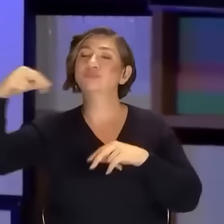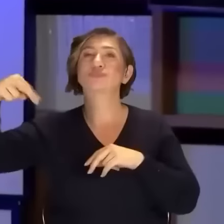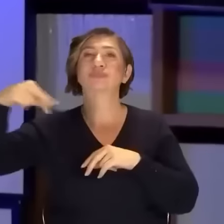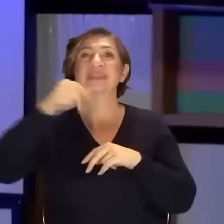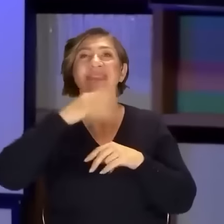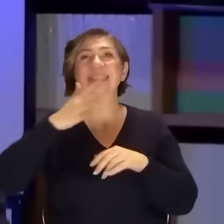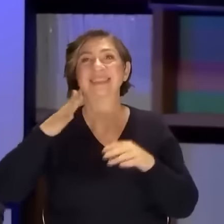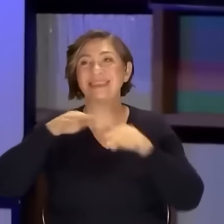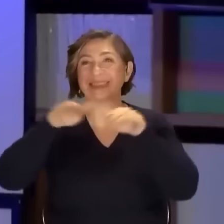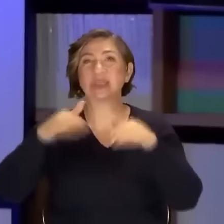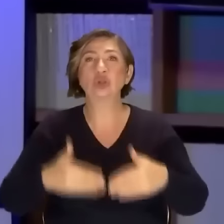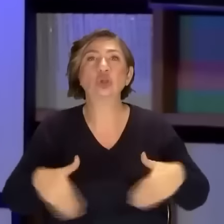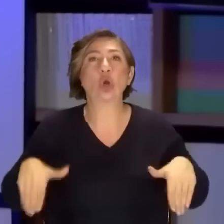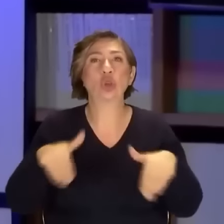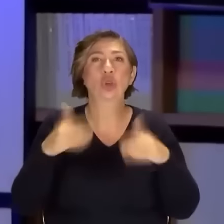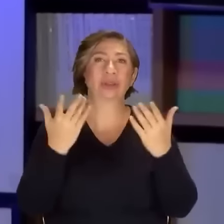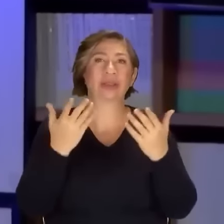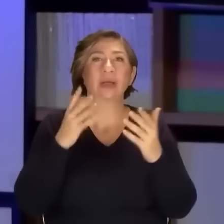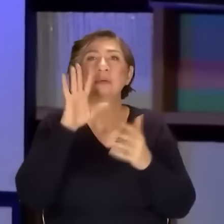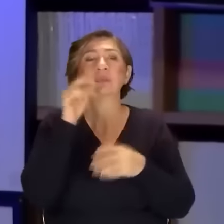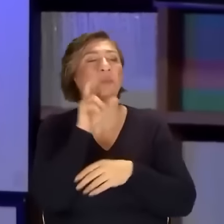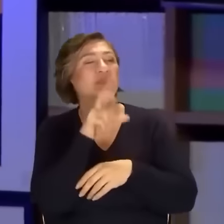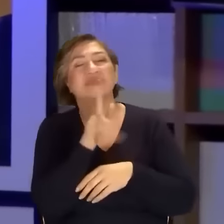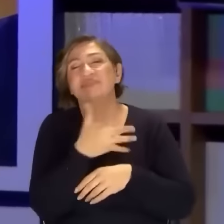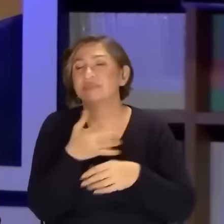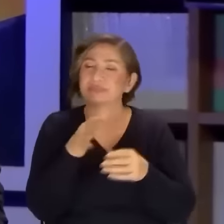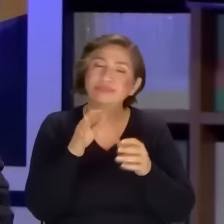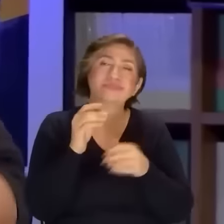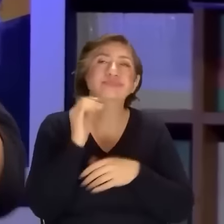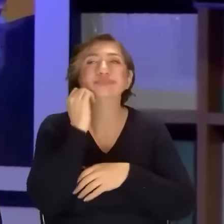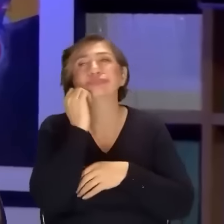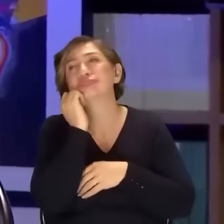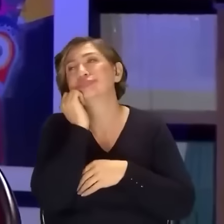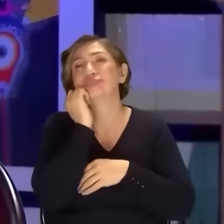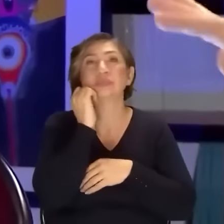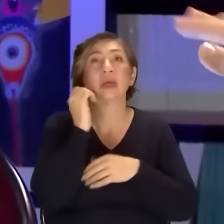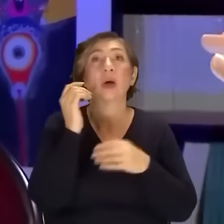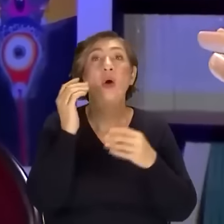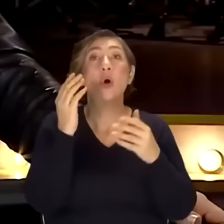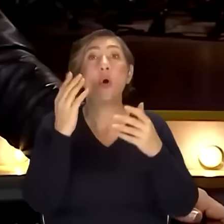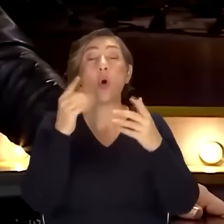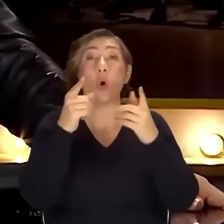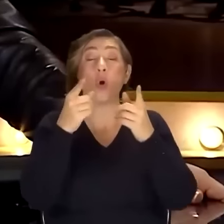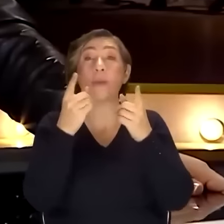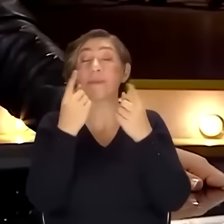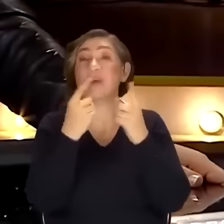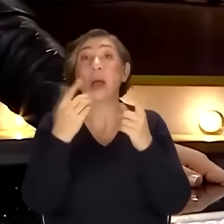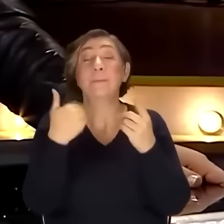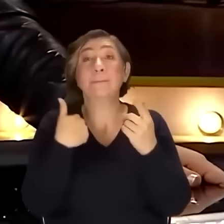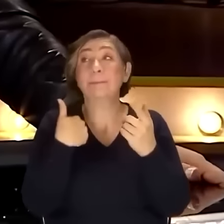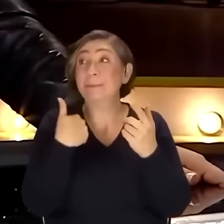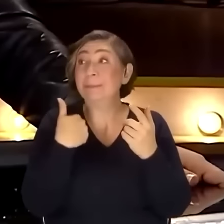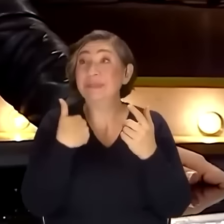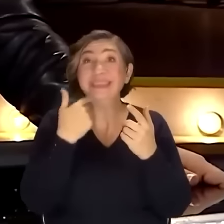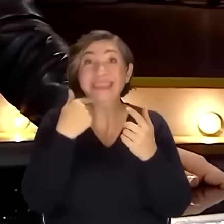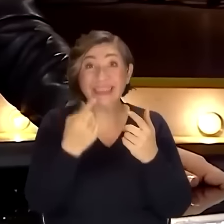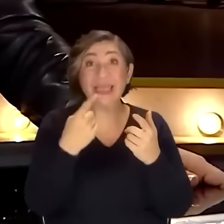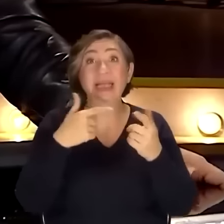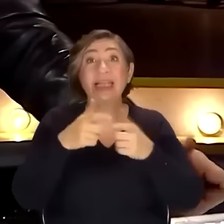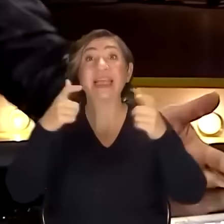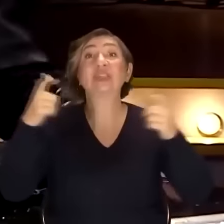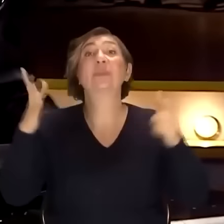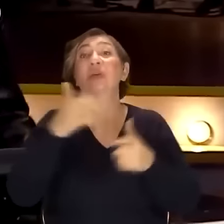geçiyor Denize giderken kıs kacıklar falan yani kimse dönüp bakmıyor bile hani o kadar As Aynen biz Han deriz ya